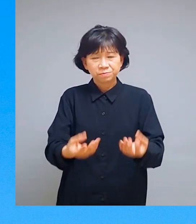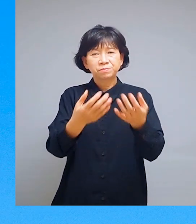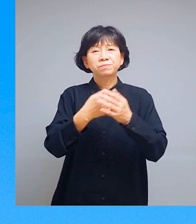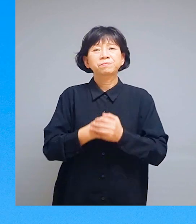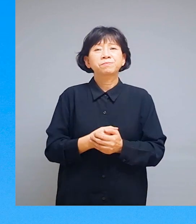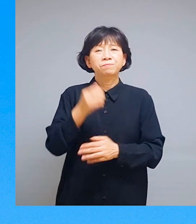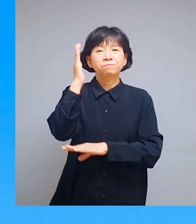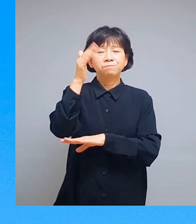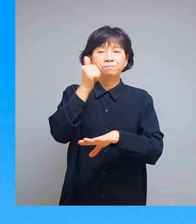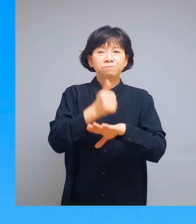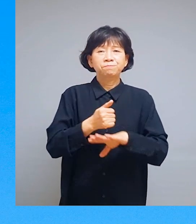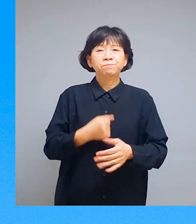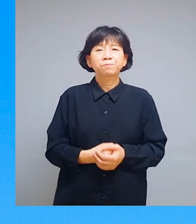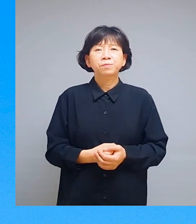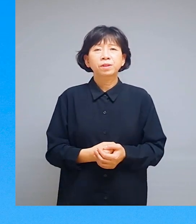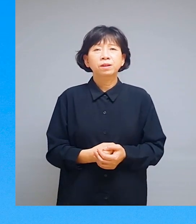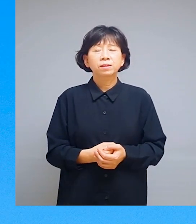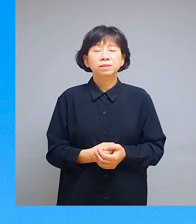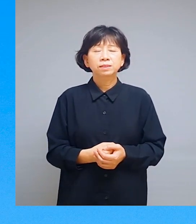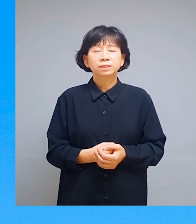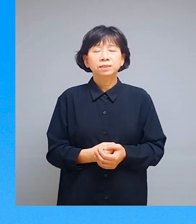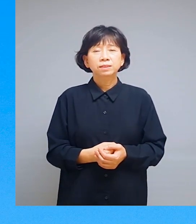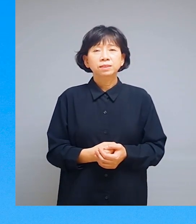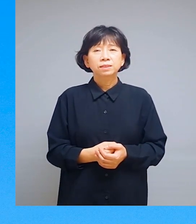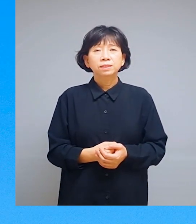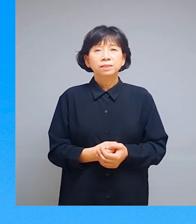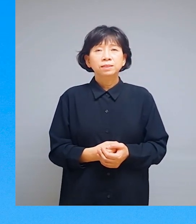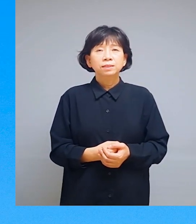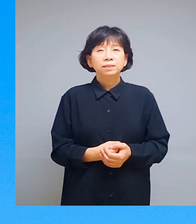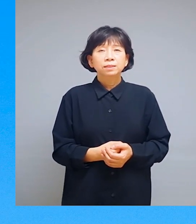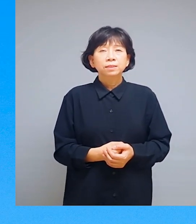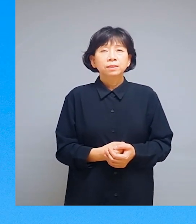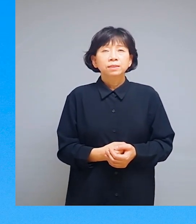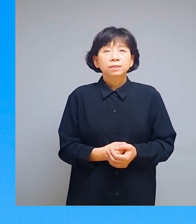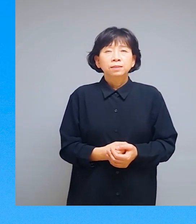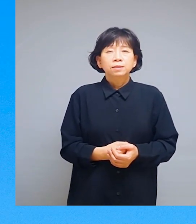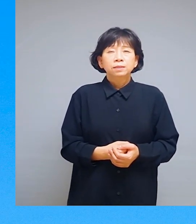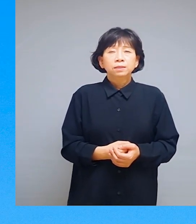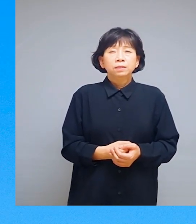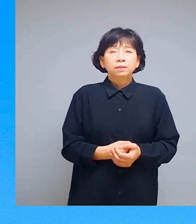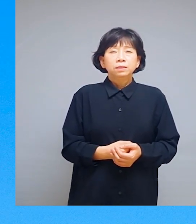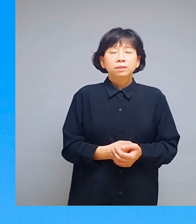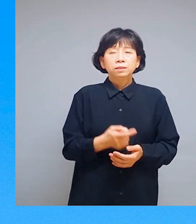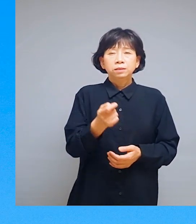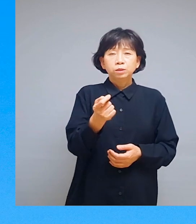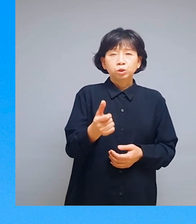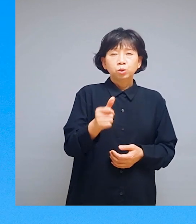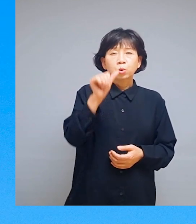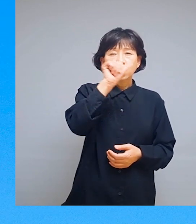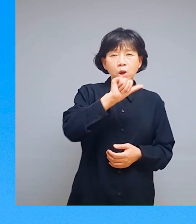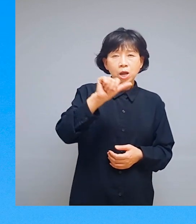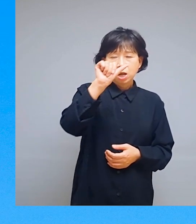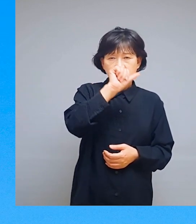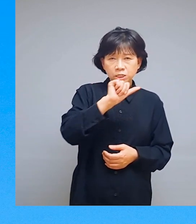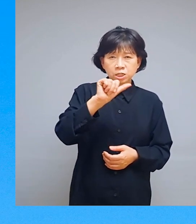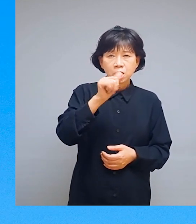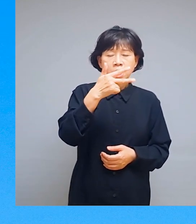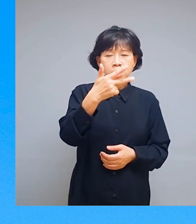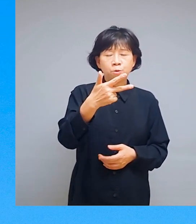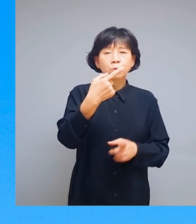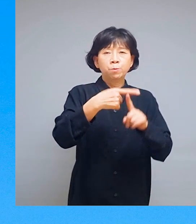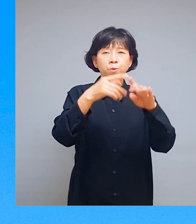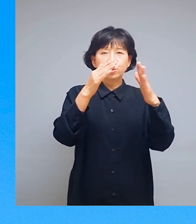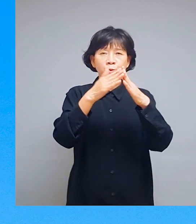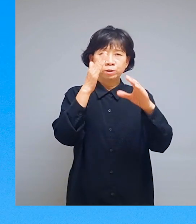말씀을 마무리하겠습니다. 7주간 말씀을 좀 나누려고 합니다. 소아시아 7교회를 가지고 오늘은 첫 번째 교회 에베소